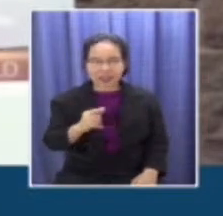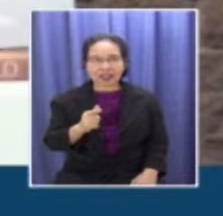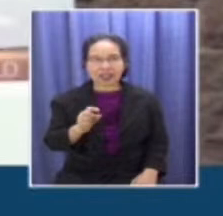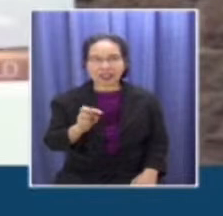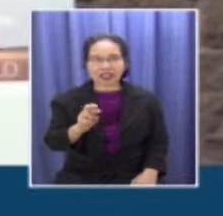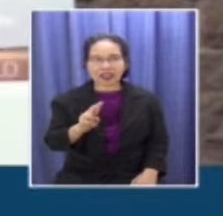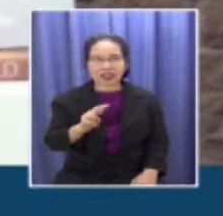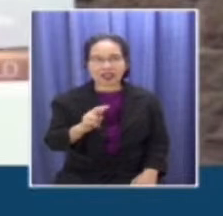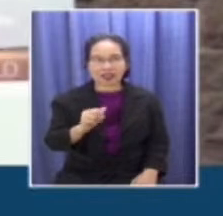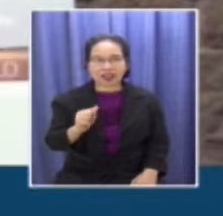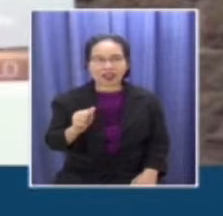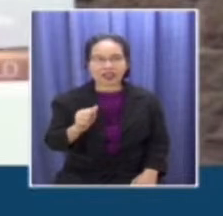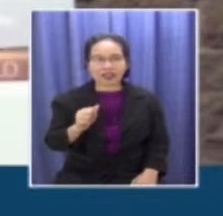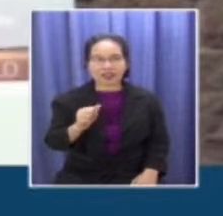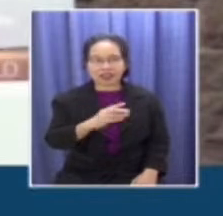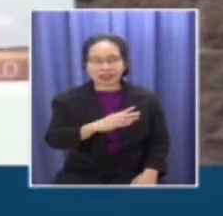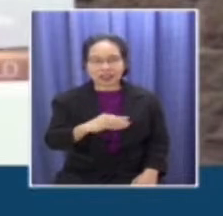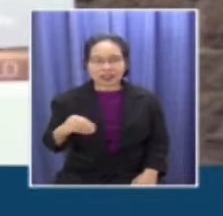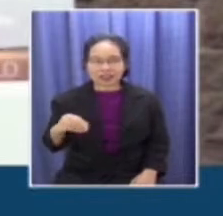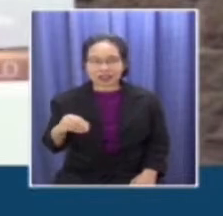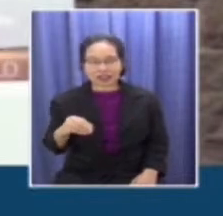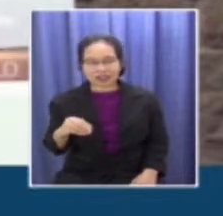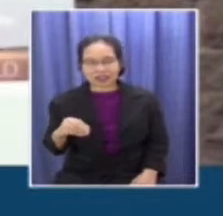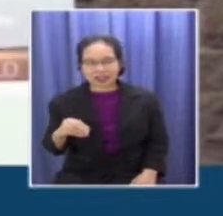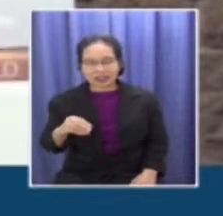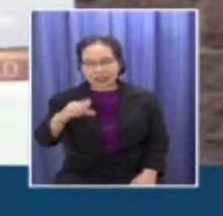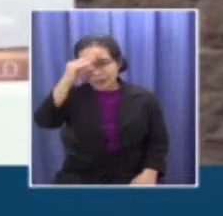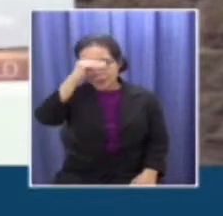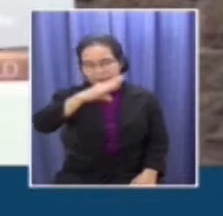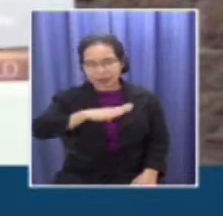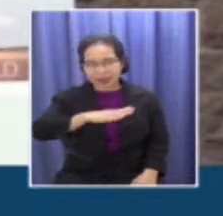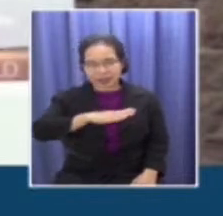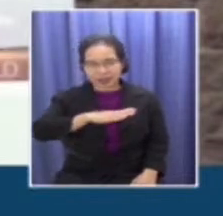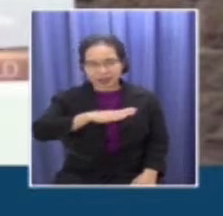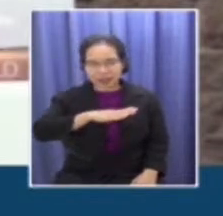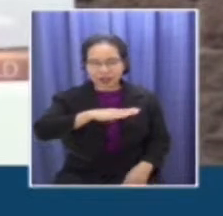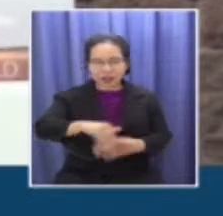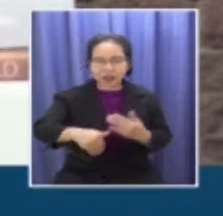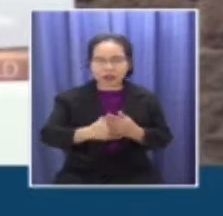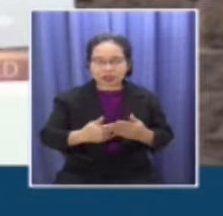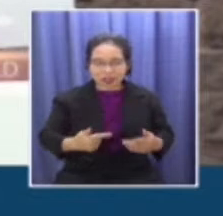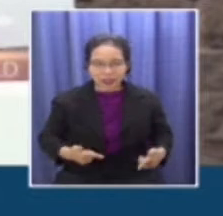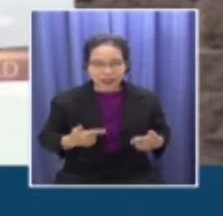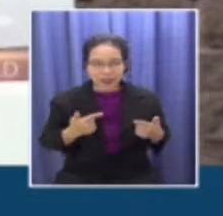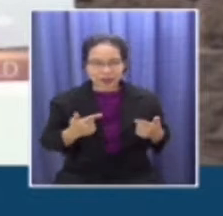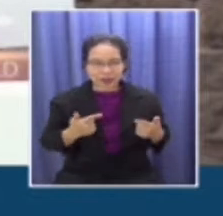akɔ mprako no mu ɛfiri sɛ wɔn srɛ kwan efiri